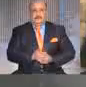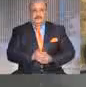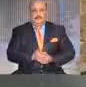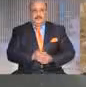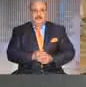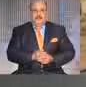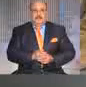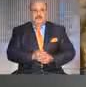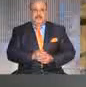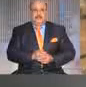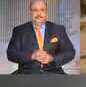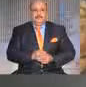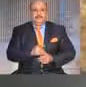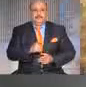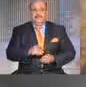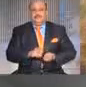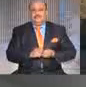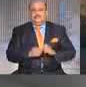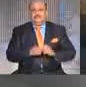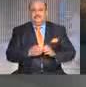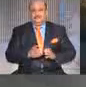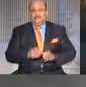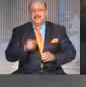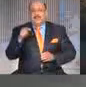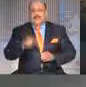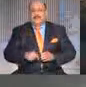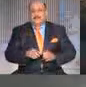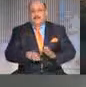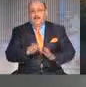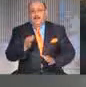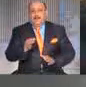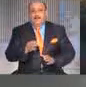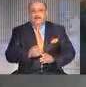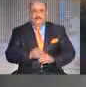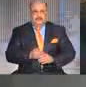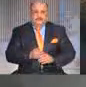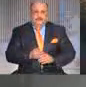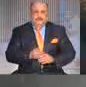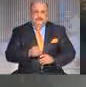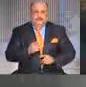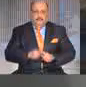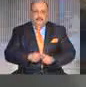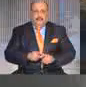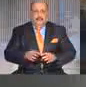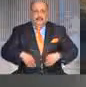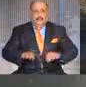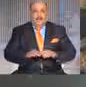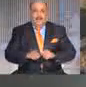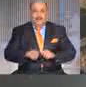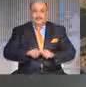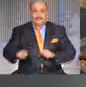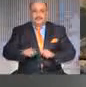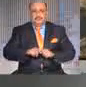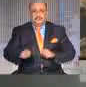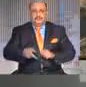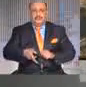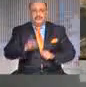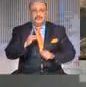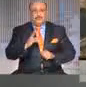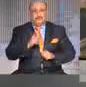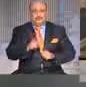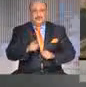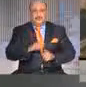المناسبة. في ولاية تطاوين نوايا استثمار عديدة من الداخل والخارج، وثروات طبيعية في كل